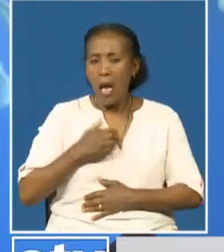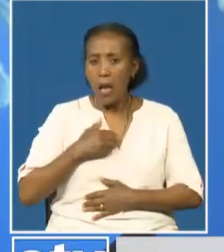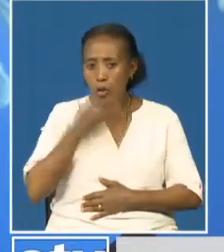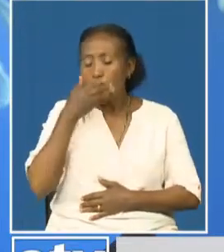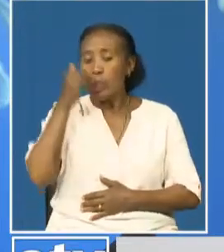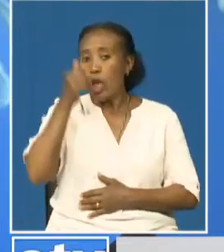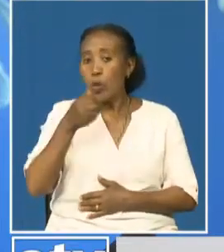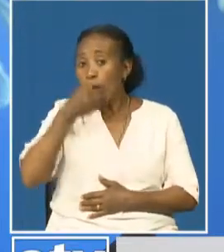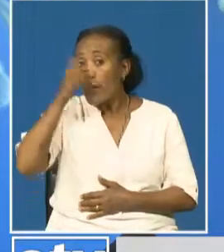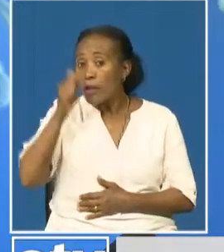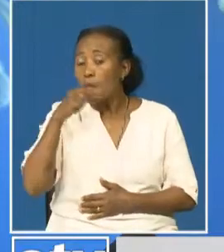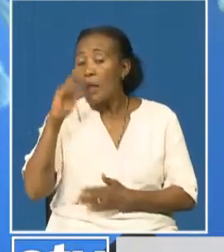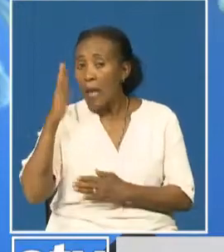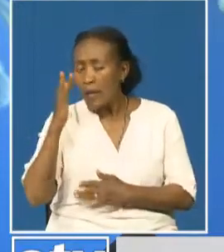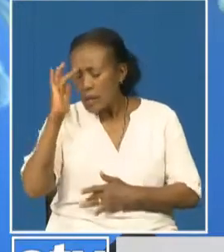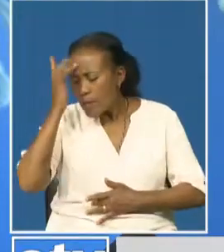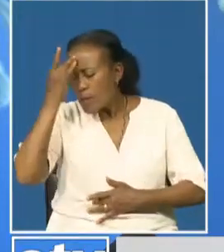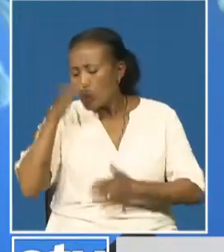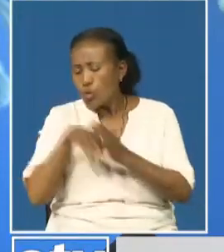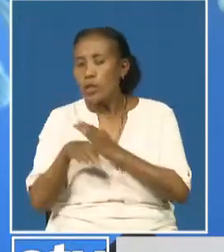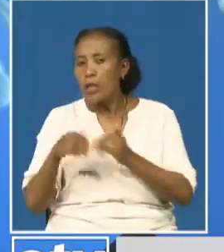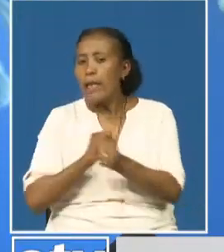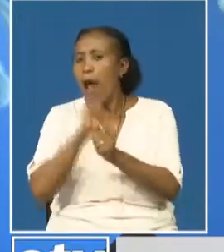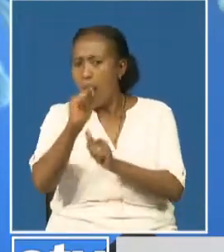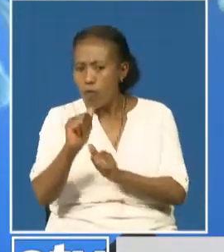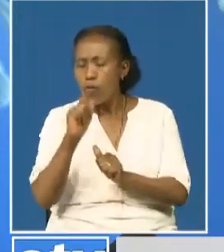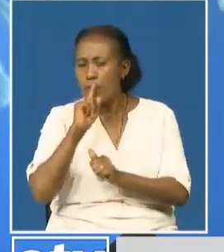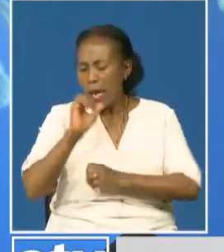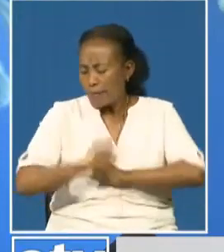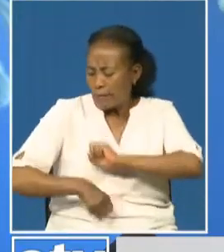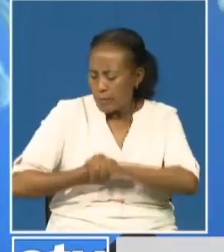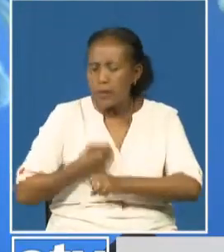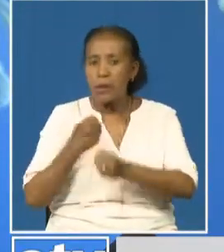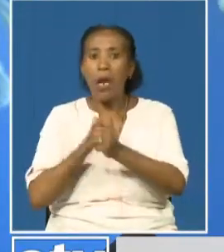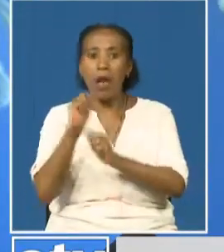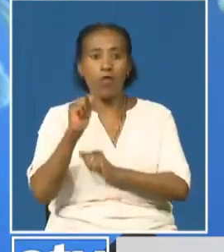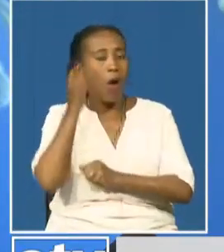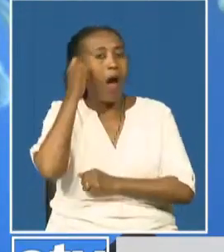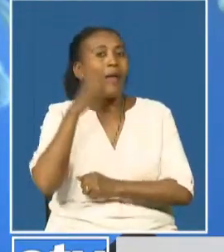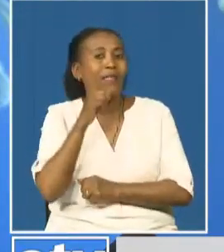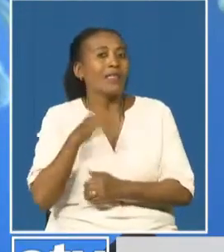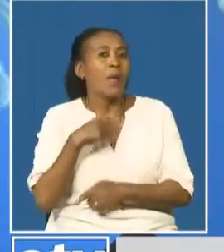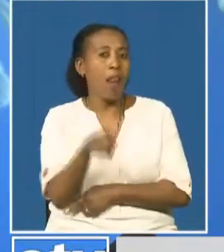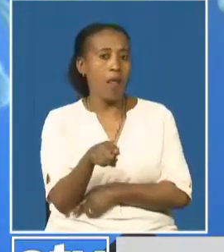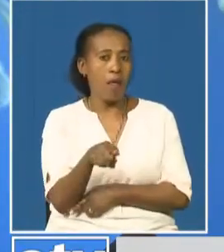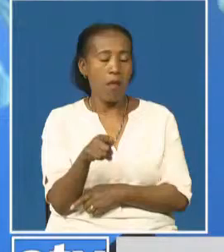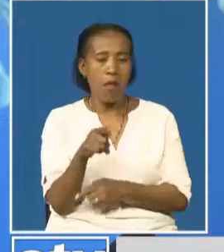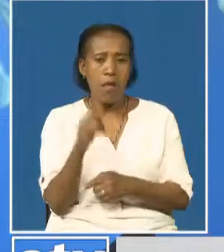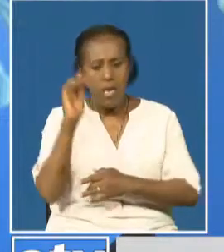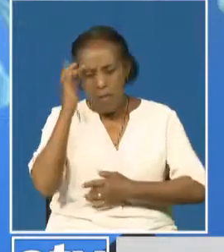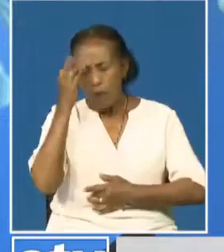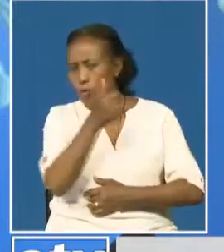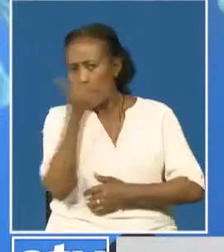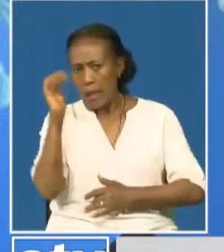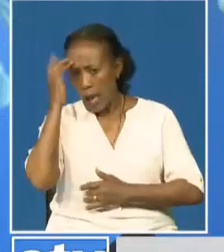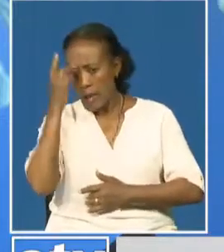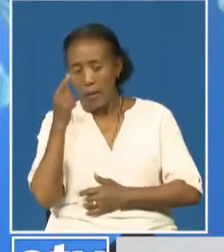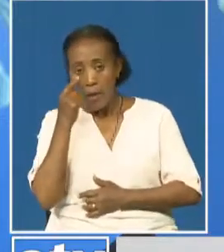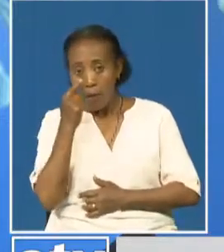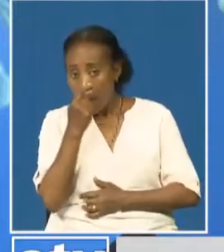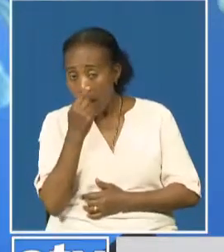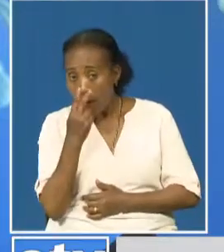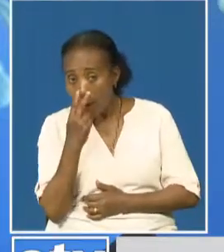ሰዎች ያገገሙት ሰዎች በምን አይነት ህመም ውስጥ እንዳለፉ በምን ያህል መሰቃየት ውስጥ እንዳለፉ አለመገንዘብ አለ ህመሙም እንደሌላ ህመም